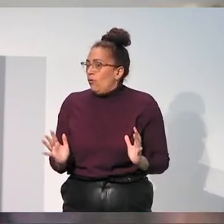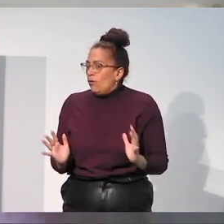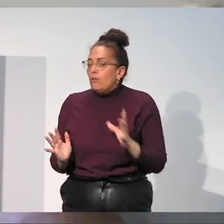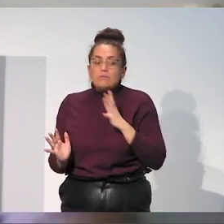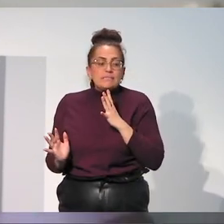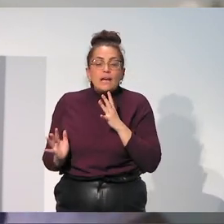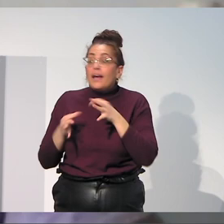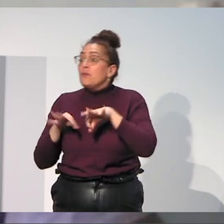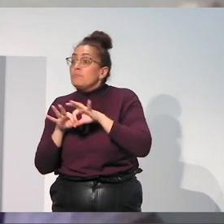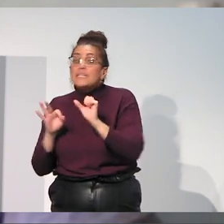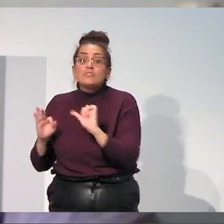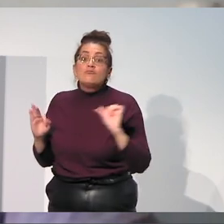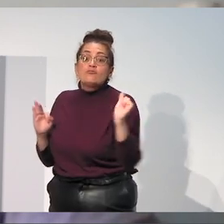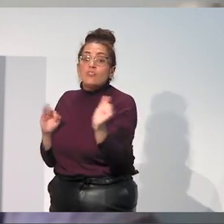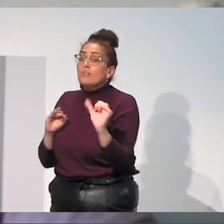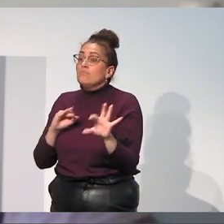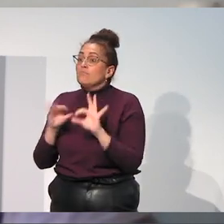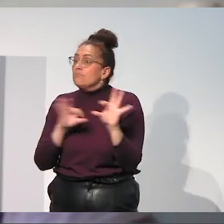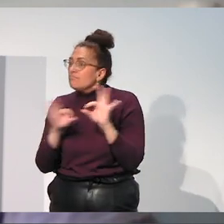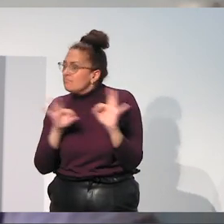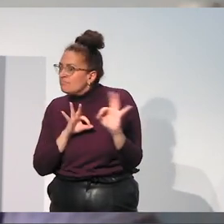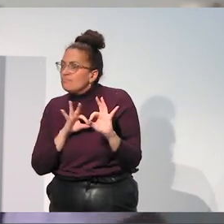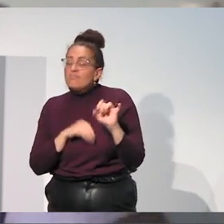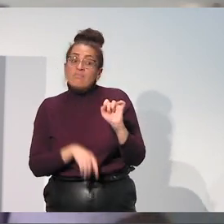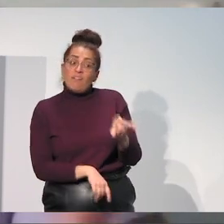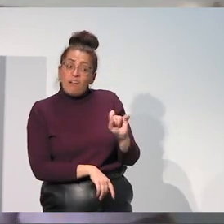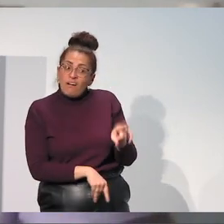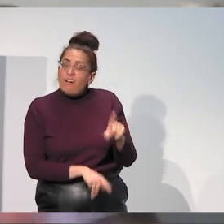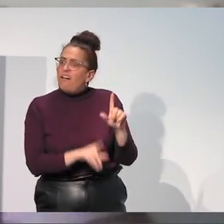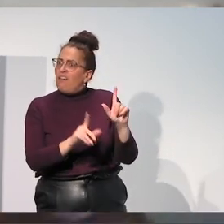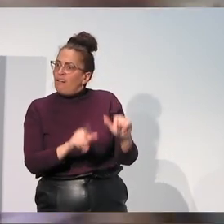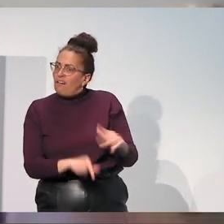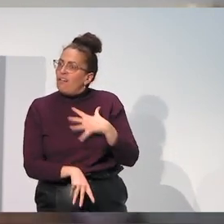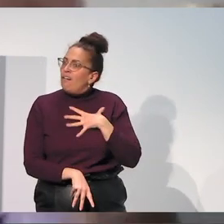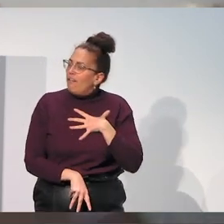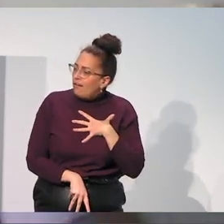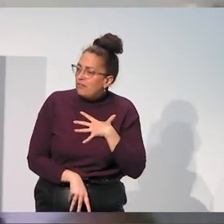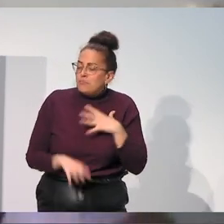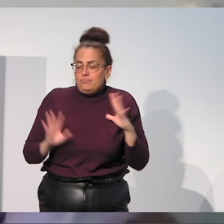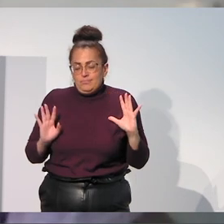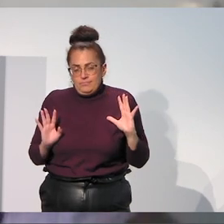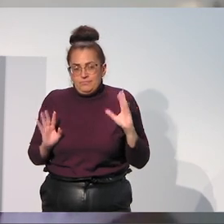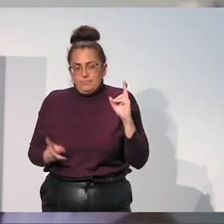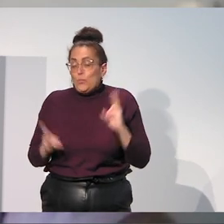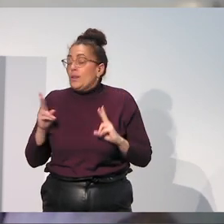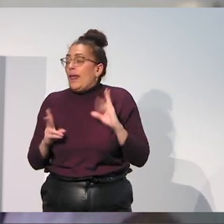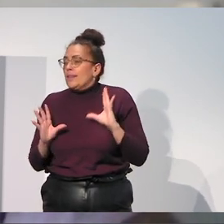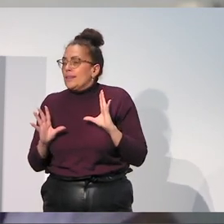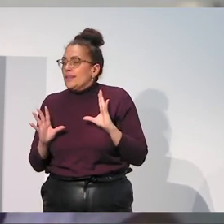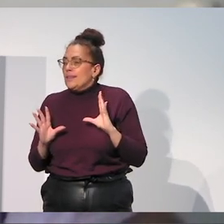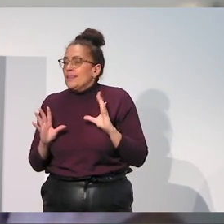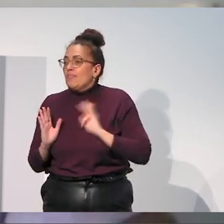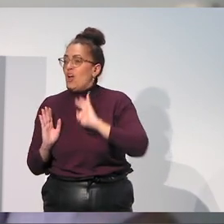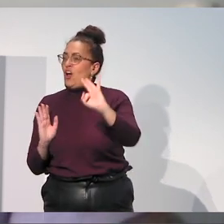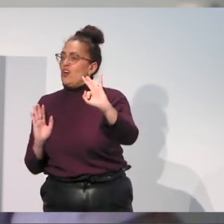ont découvert l'existence d'Augustin Mouchot, et peut-être qu'il y avait une sorte de priorité de la part des Français